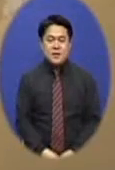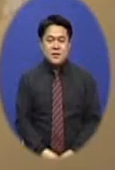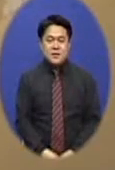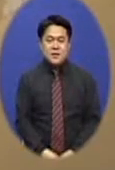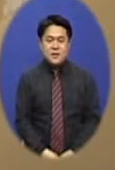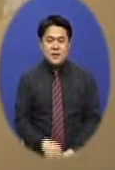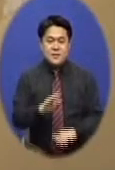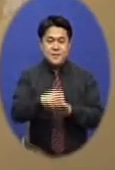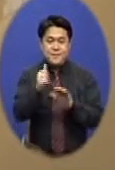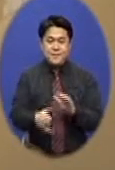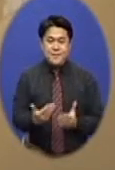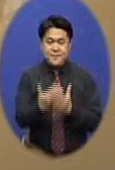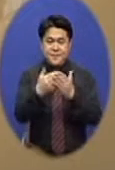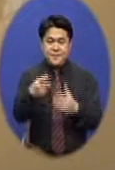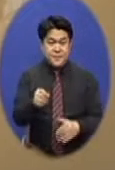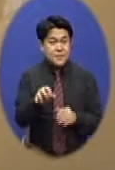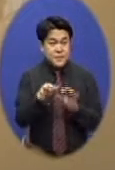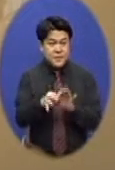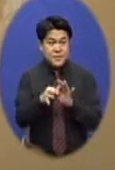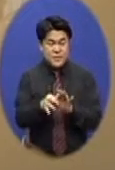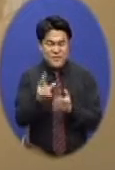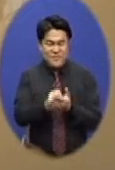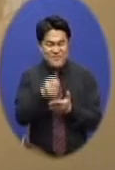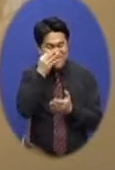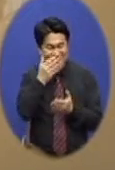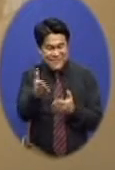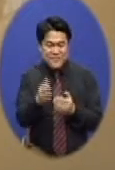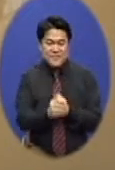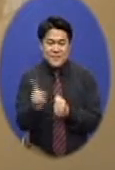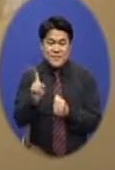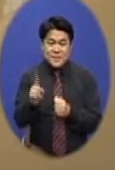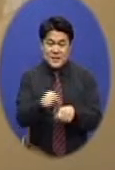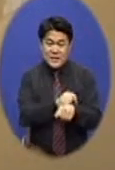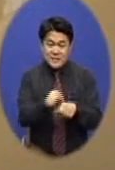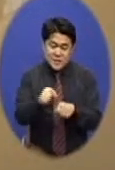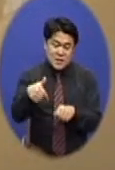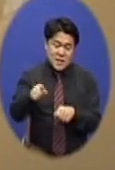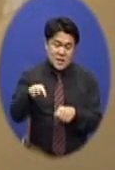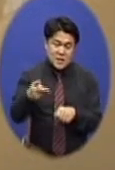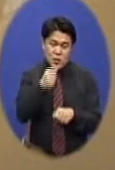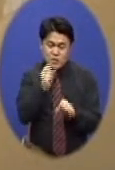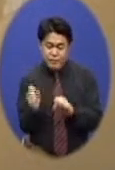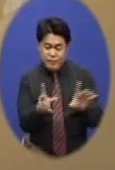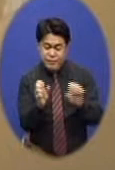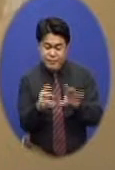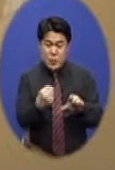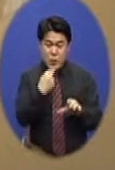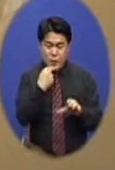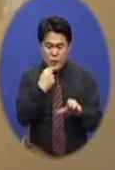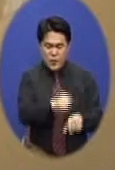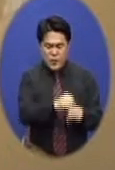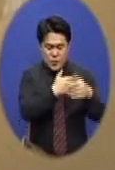네, 농촌 알기 퀴즈 문제 드리겠습니다. 네. 농촌진흥청에서는 별도의 가습 없이도 저장실